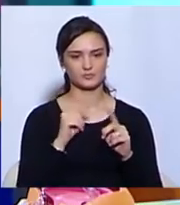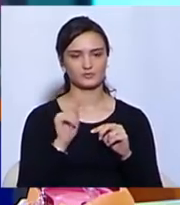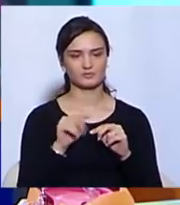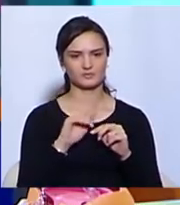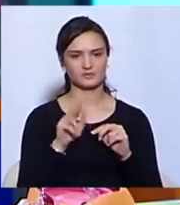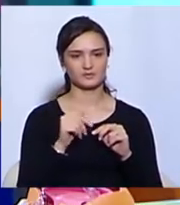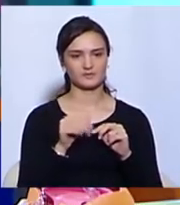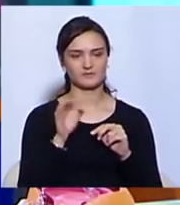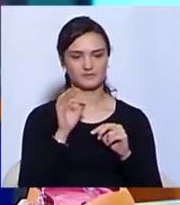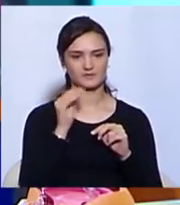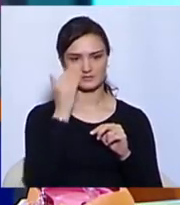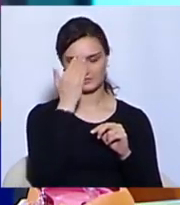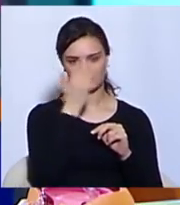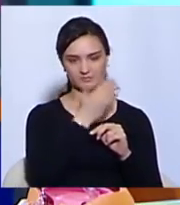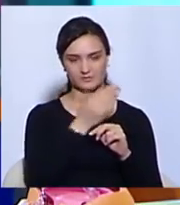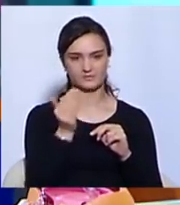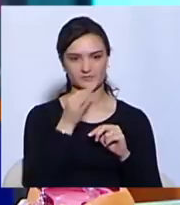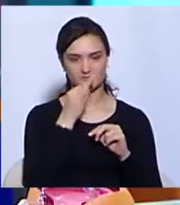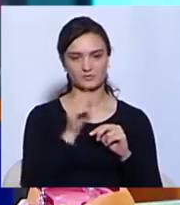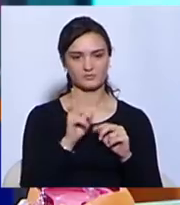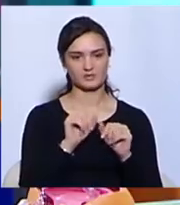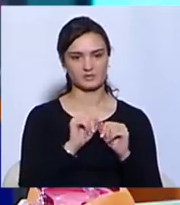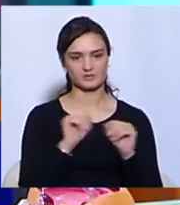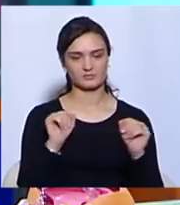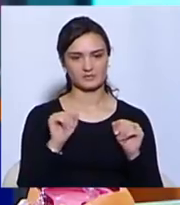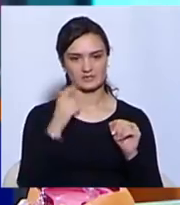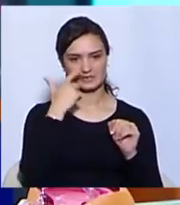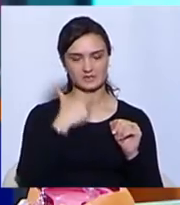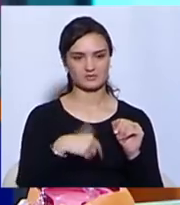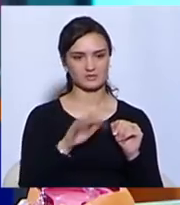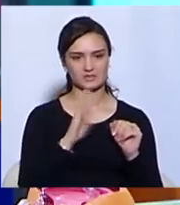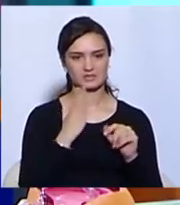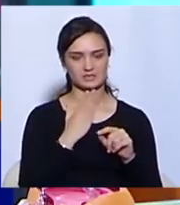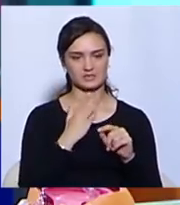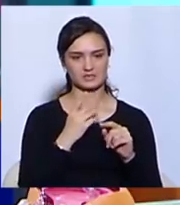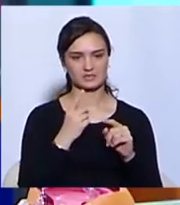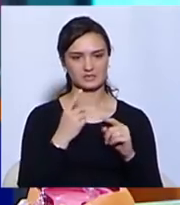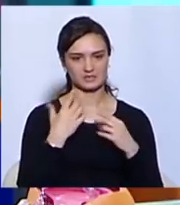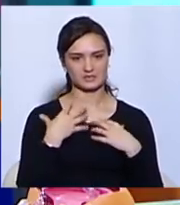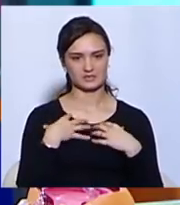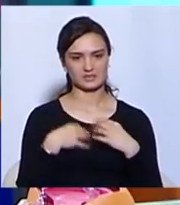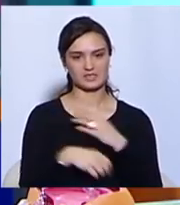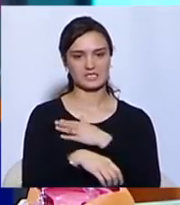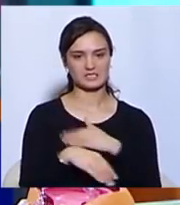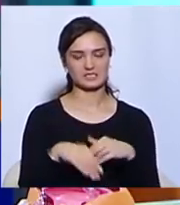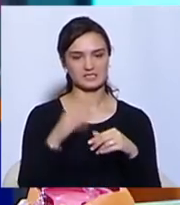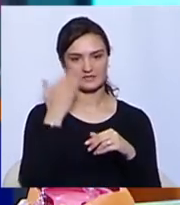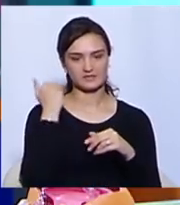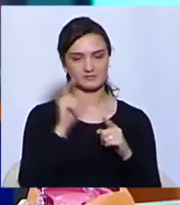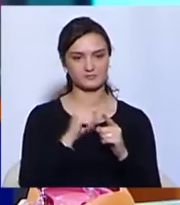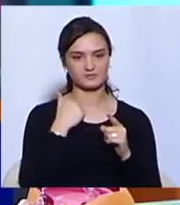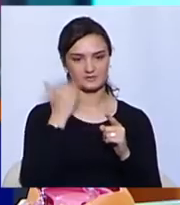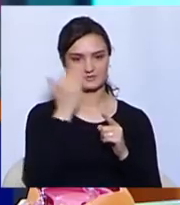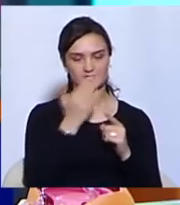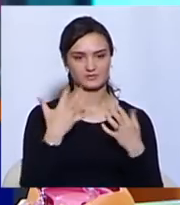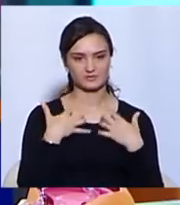და ვახსენებთ საზოგადოებას, არ შეიძლება სხეულის არცერთი ნაწილის დავიწყება, იმიტომ რომ ჩვენი